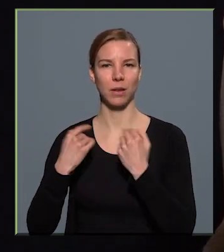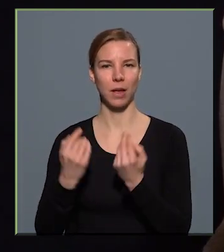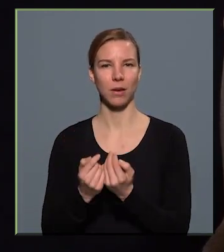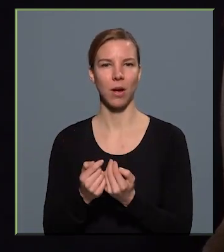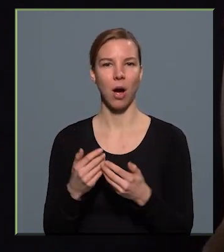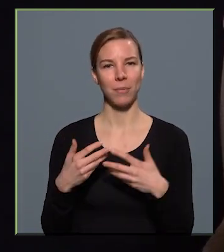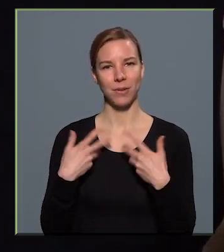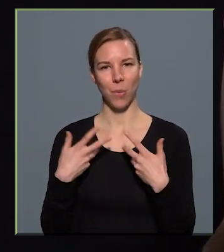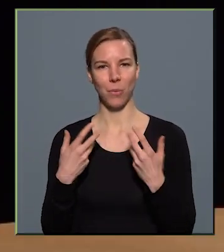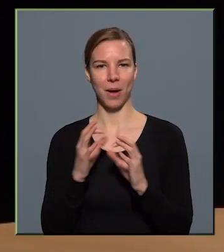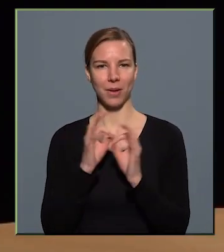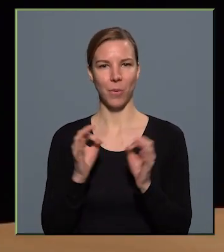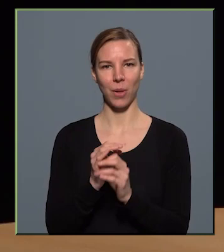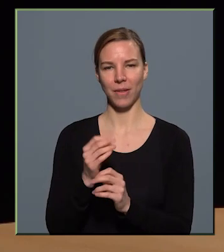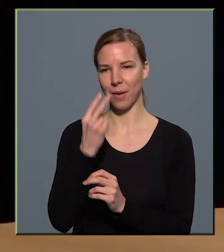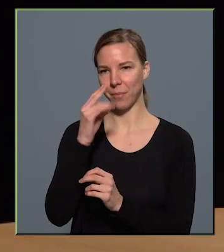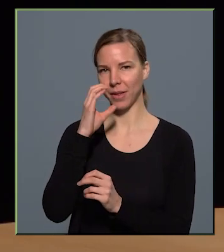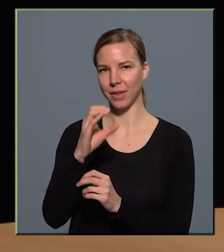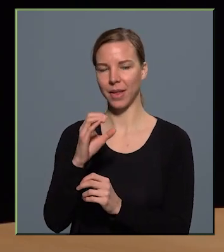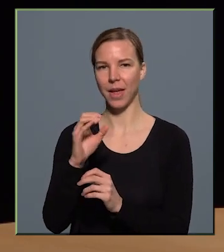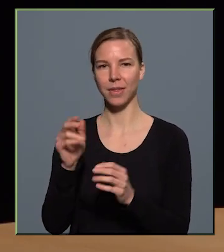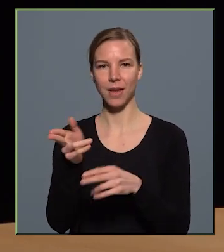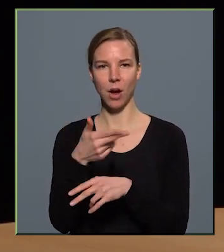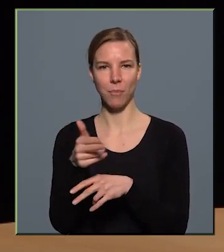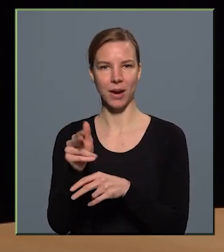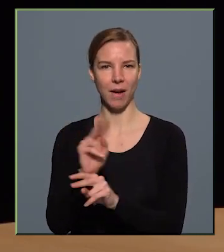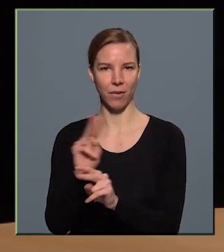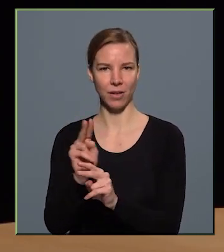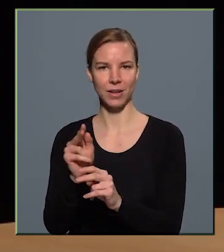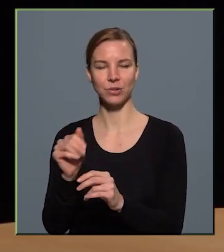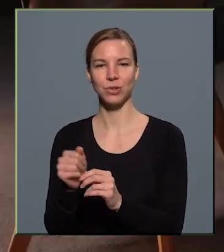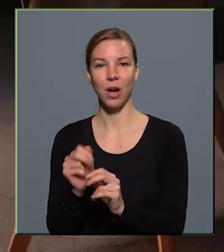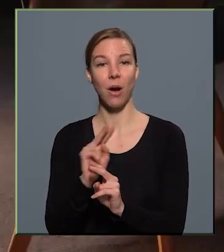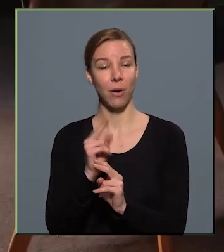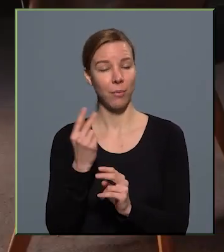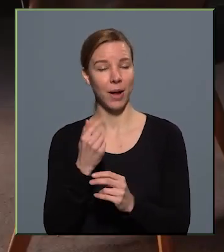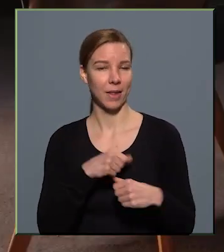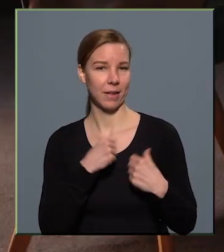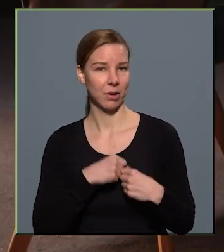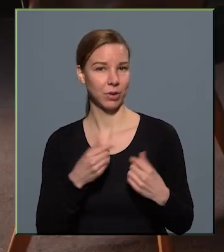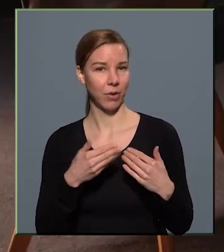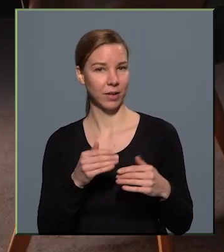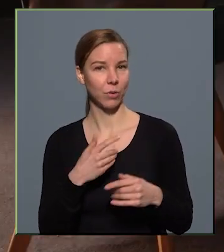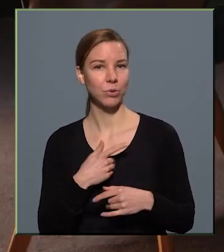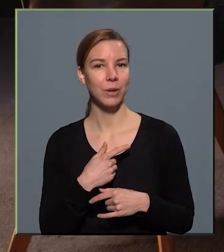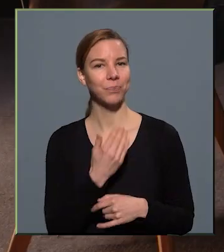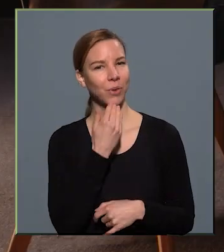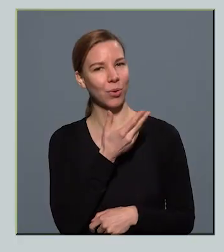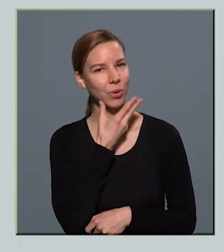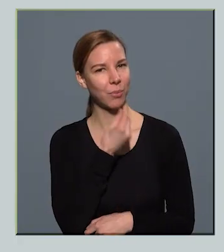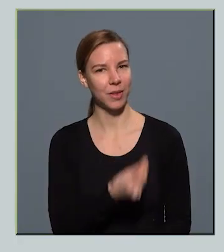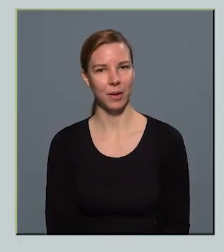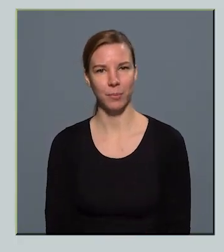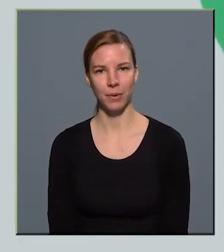örömmel bekukkantanánk a kamerával is. Szívesen, ha erre van nyitottság és igény. Köszönjük szépen, gyere máskor is. Köszönöm szépen.